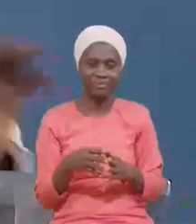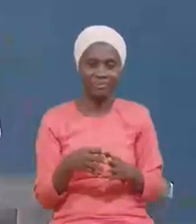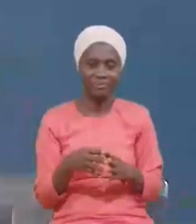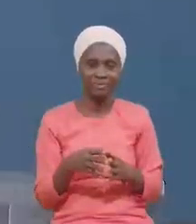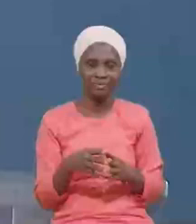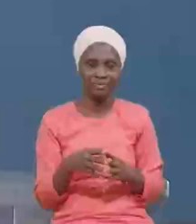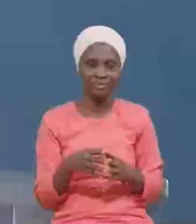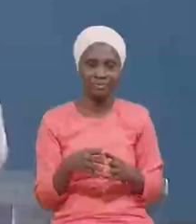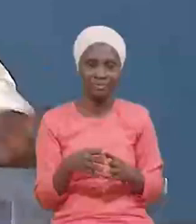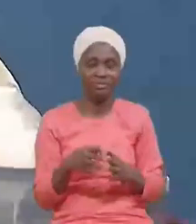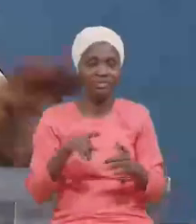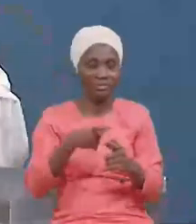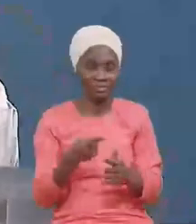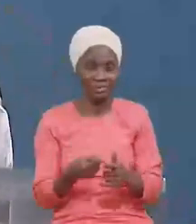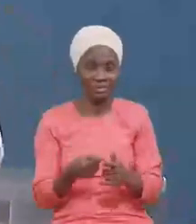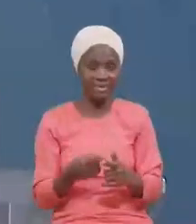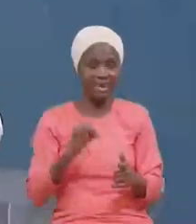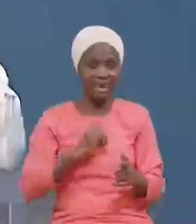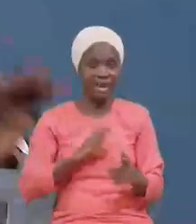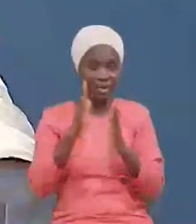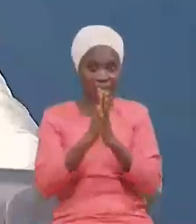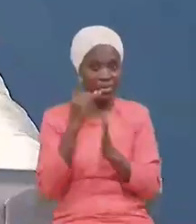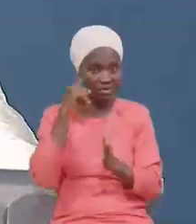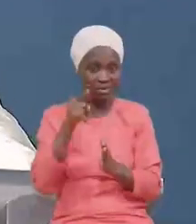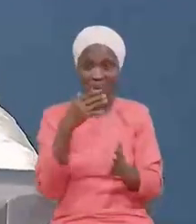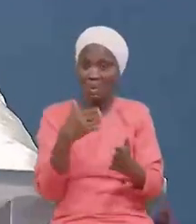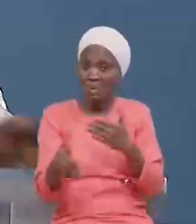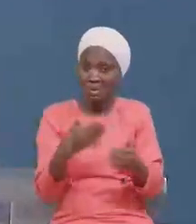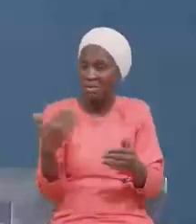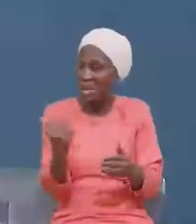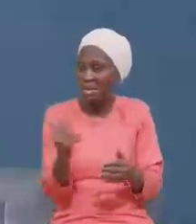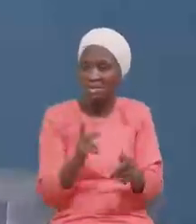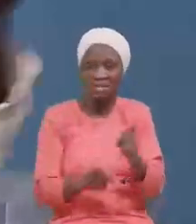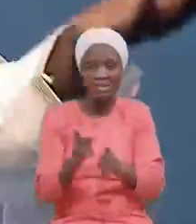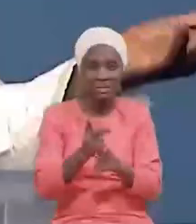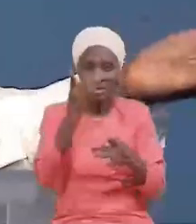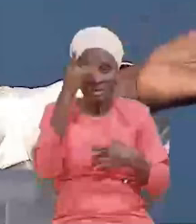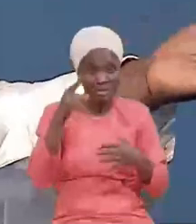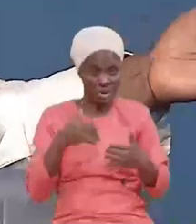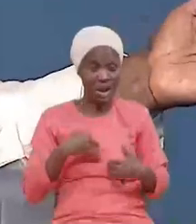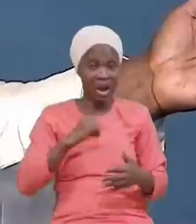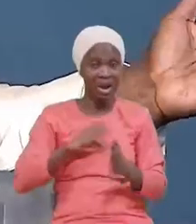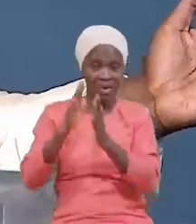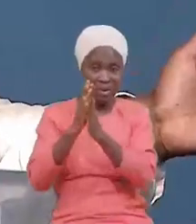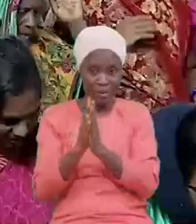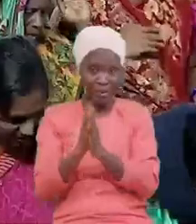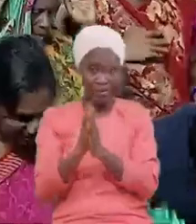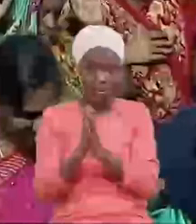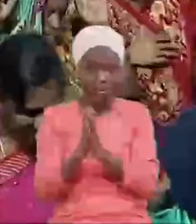Et puis, je vais prier après pour vos maladies, quelle que soit la maladie.